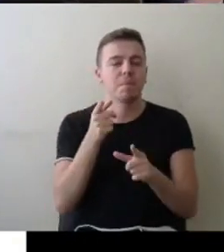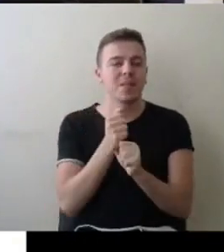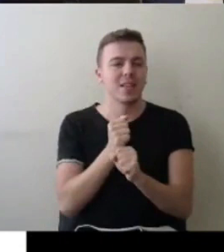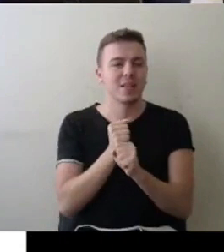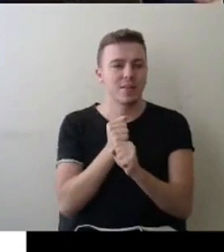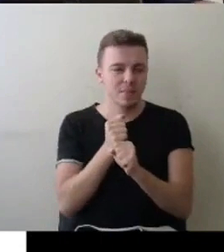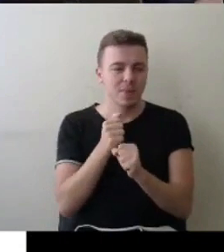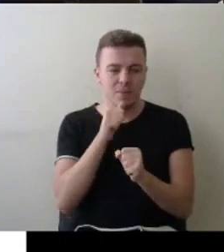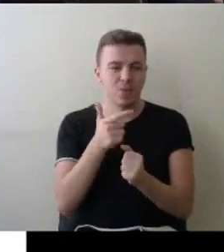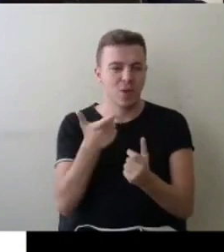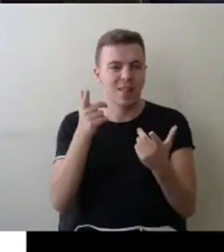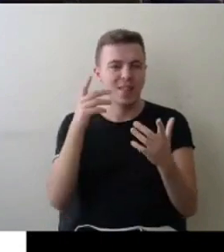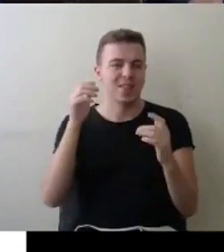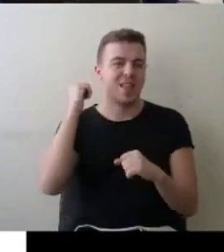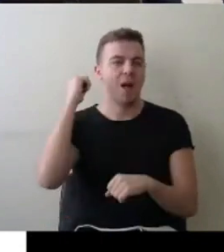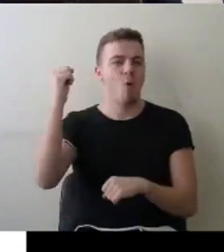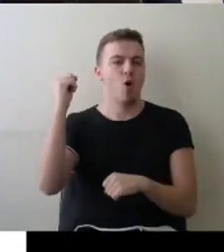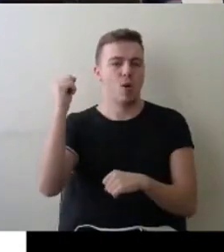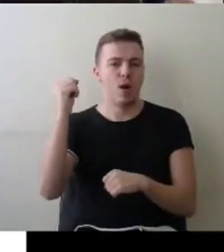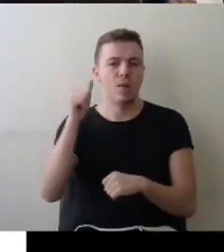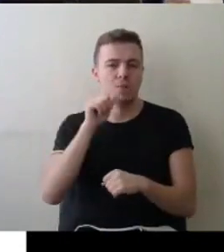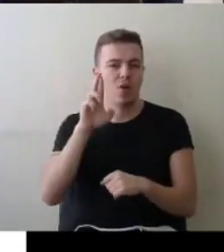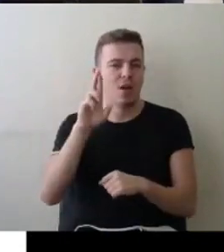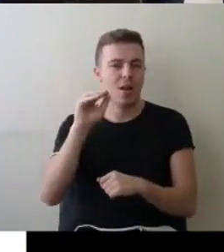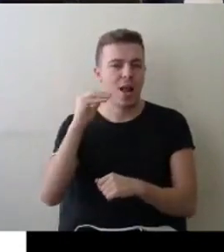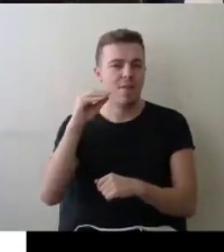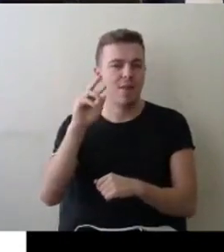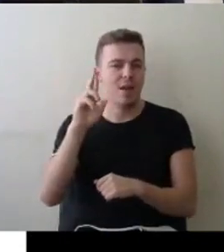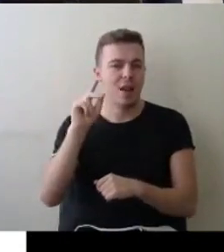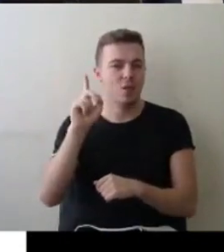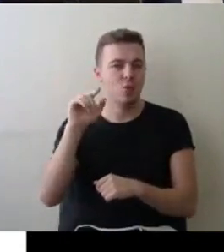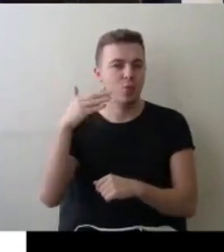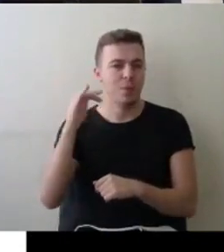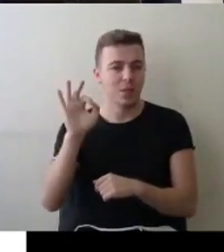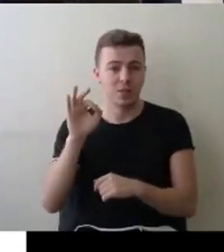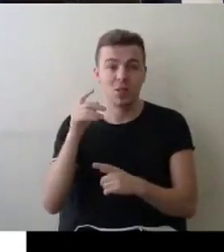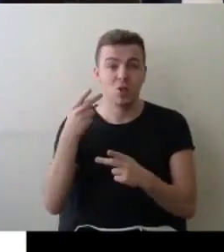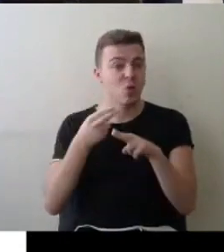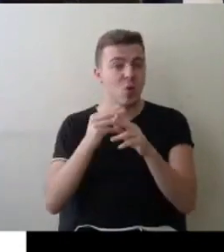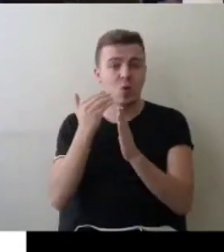vat, demokratija. Ne, čia per referendumo įstatymo nėra.